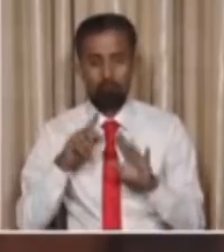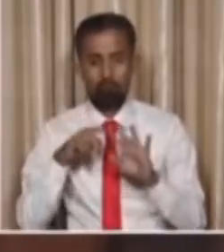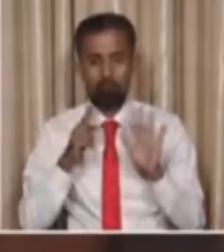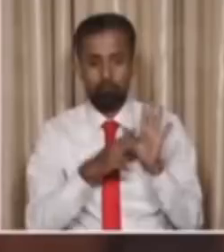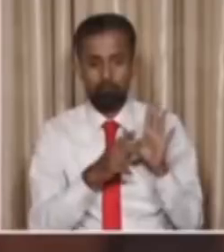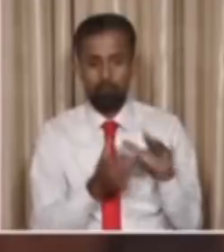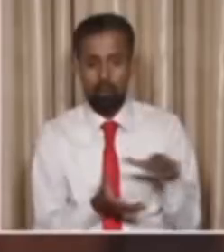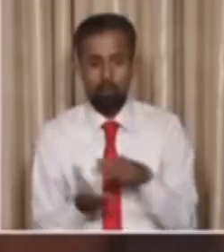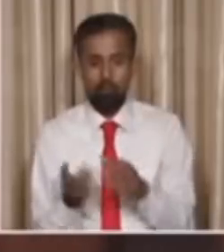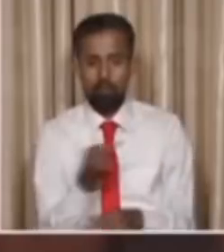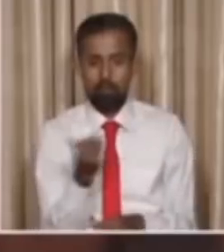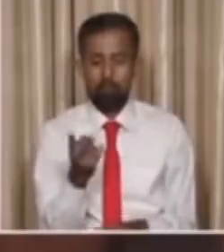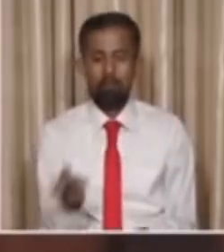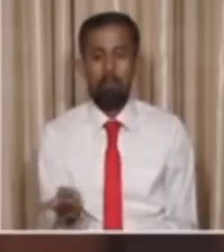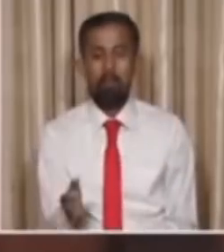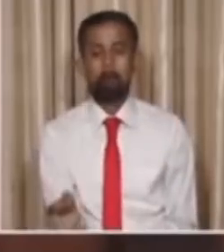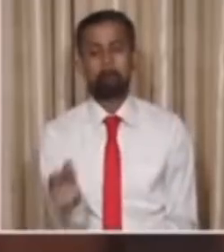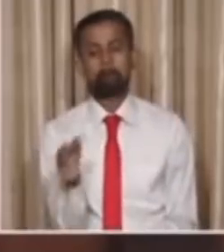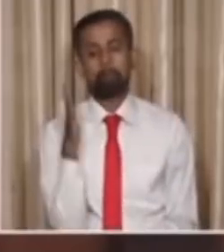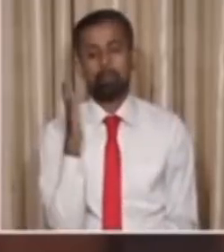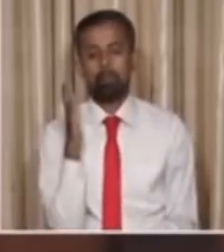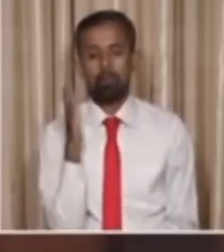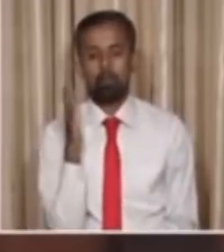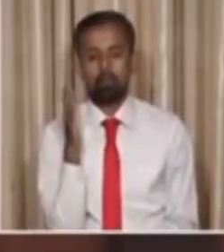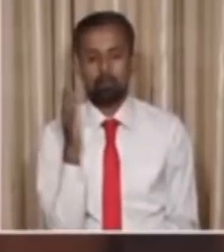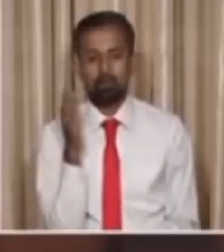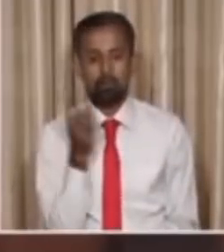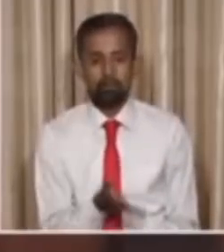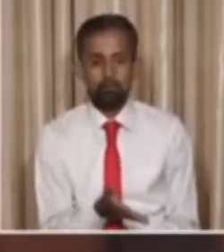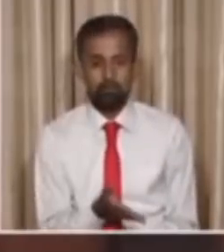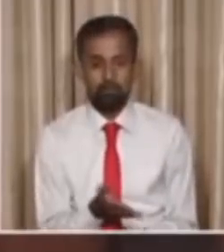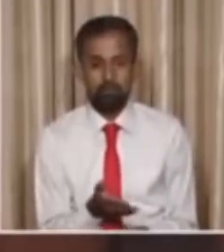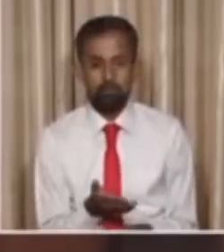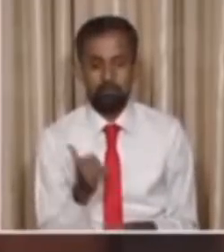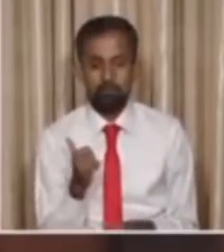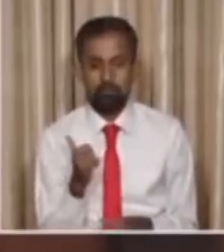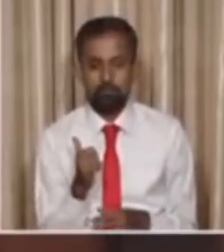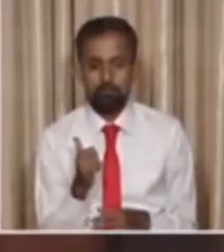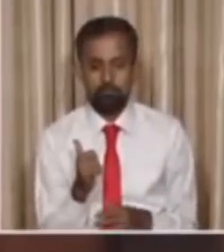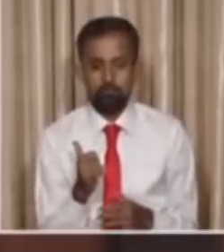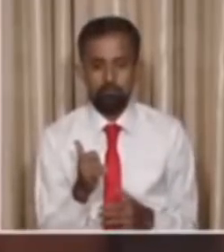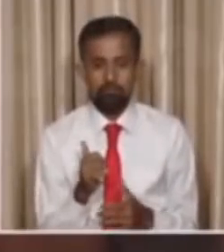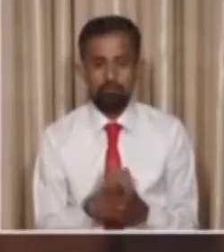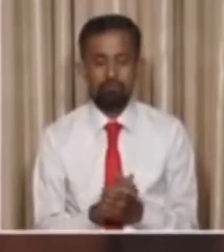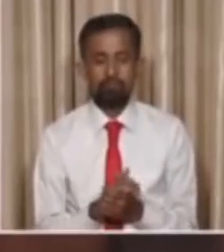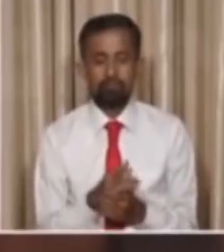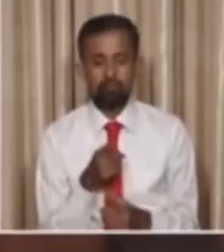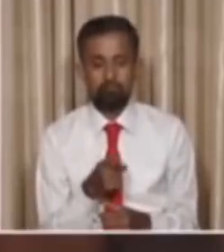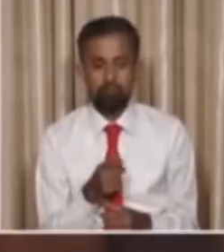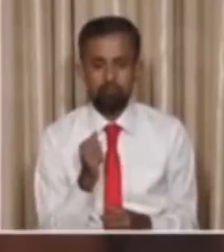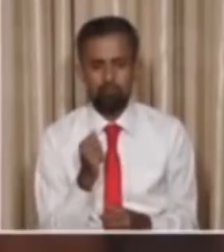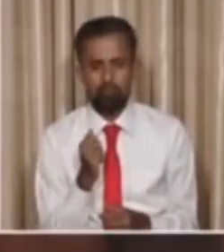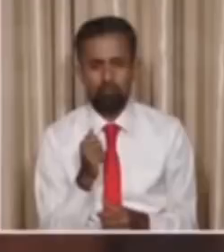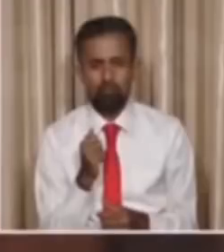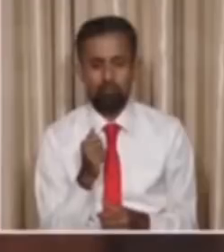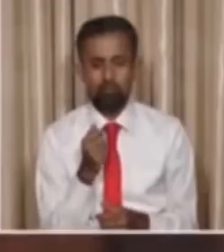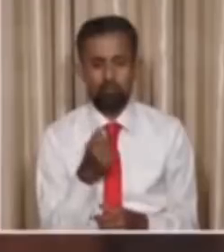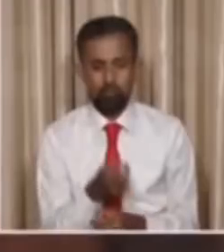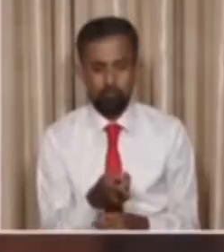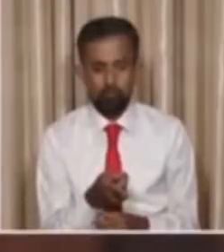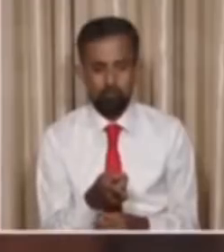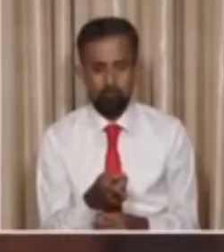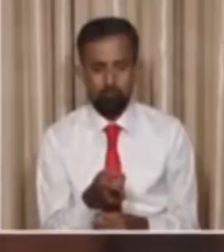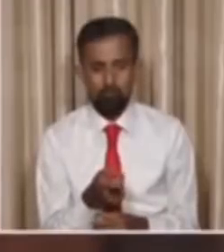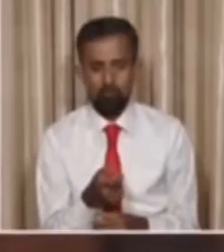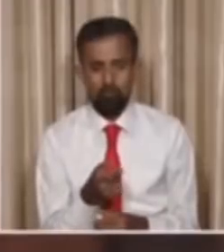රග්බි දෙකම දැනට බෑන්. ඉතින් මේ අවස්ථාවේදී මේකෙදී යම් යම් හේතුවක් නිසා මොන හරි හේතුවක් නිසා මේකේ මොනවාරි